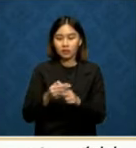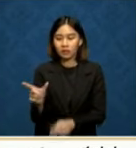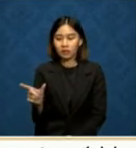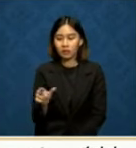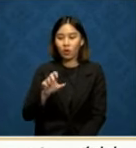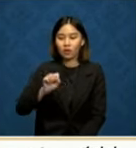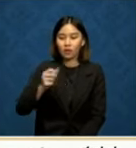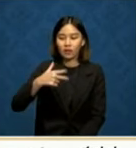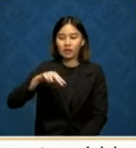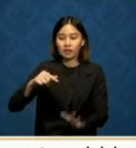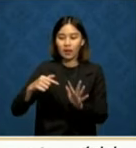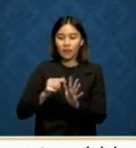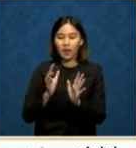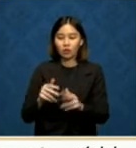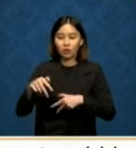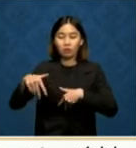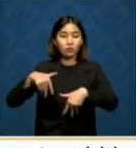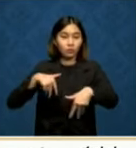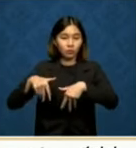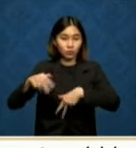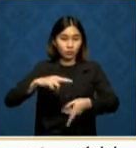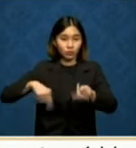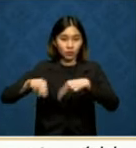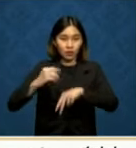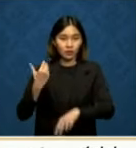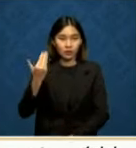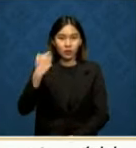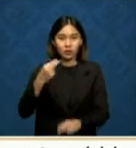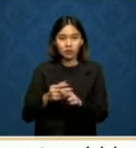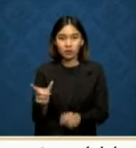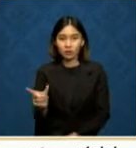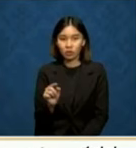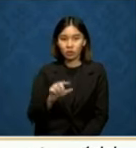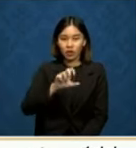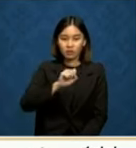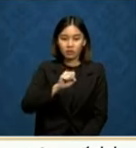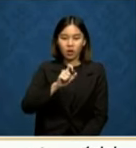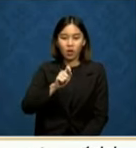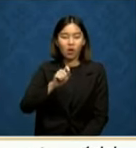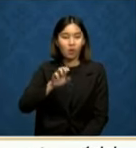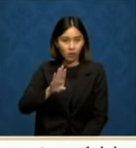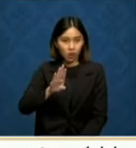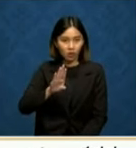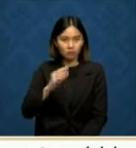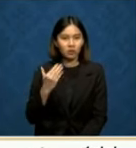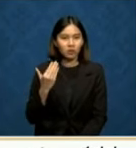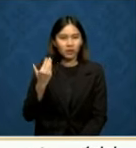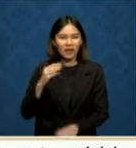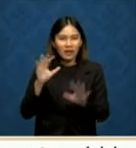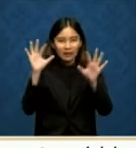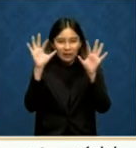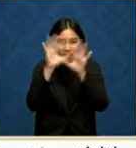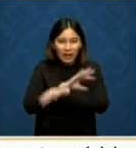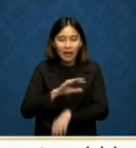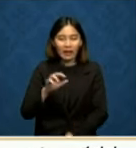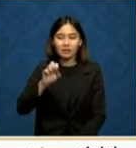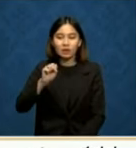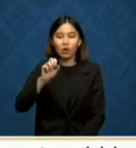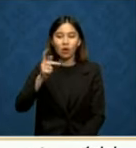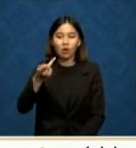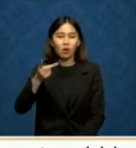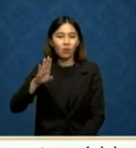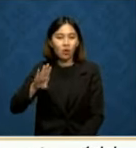้วก Verb Bagmatซึ่เดิมเราเคยใช้ชื่Life วarnish สออรบอ แปลกintroduground with Shallow